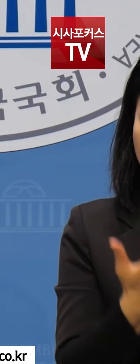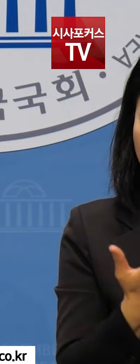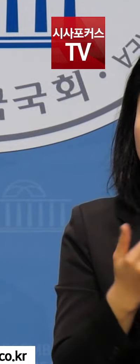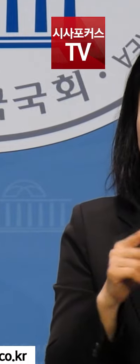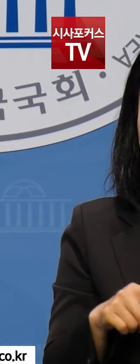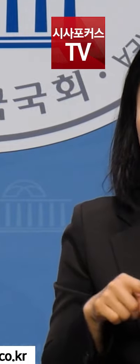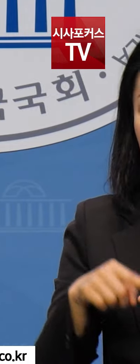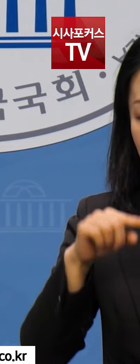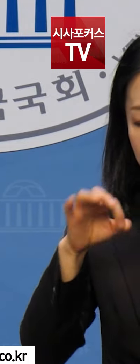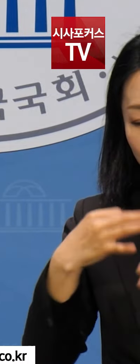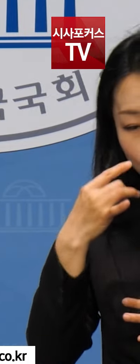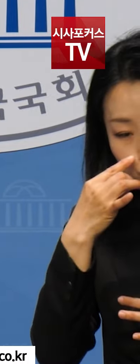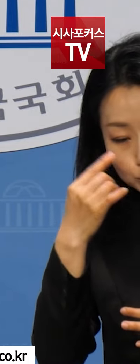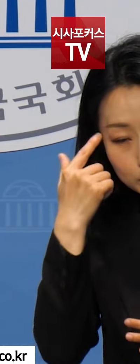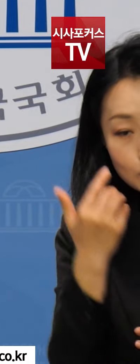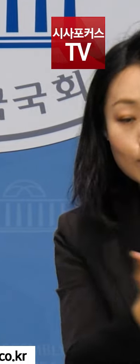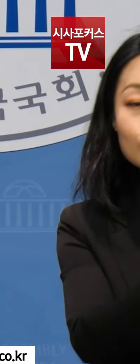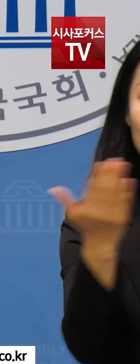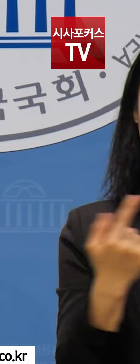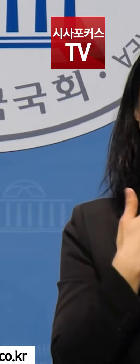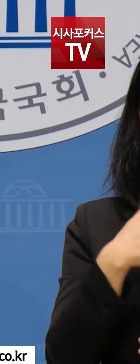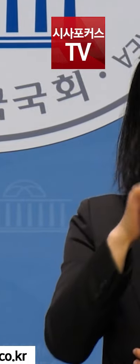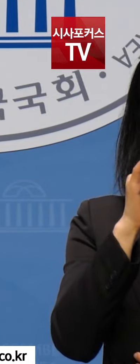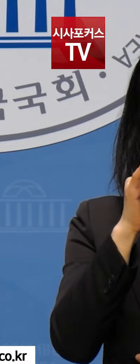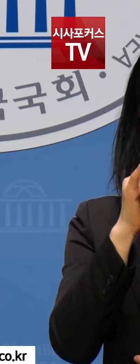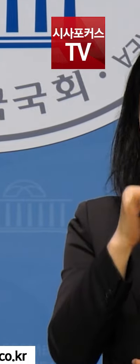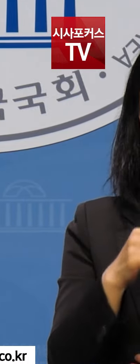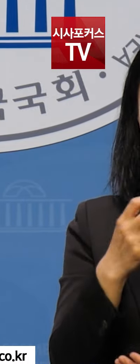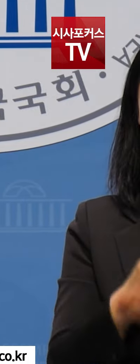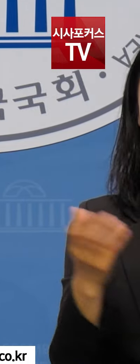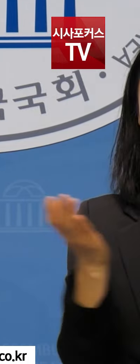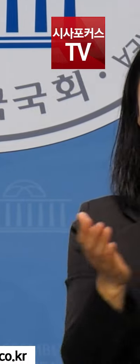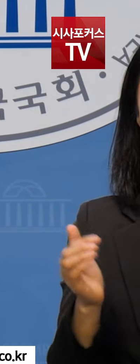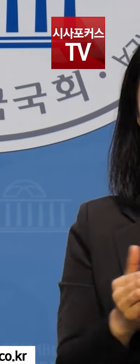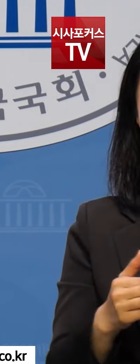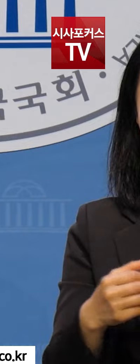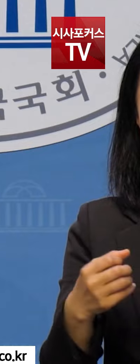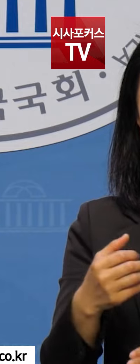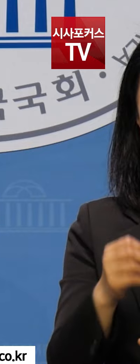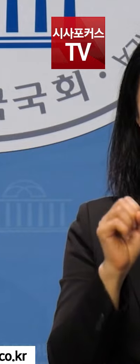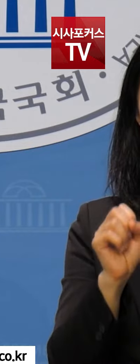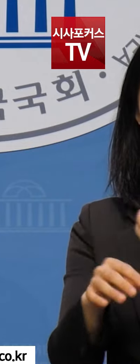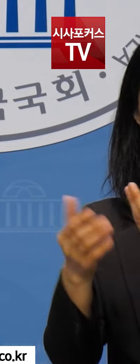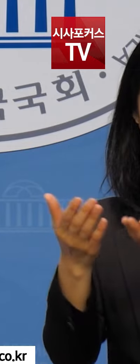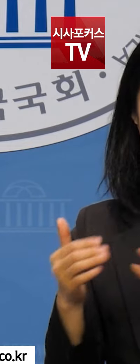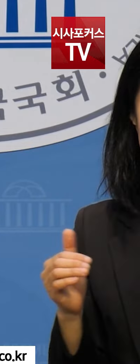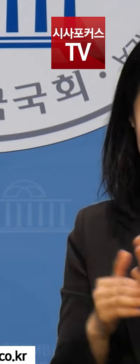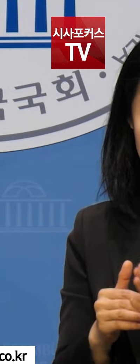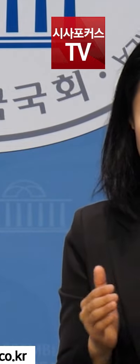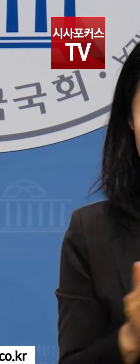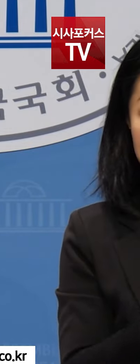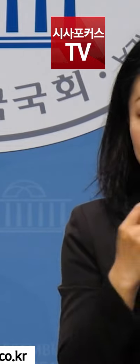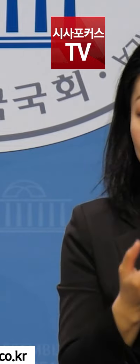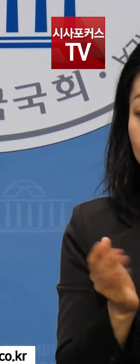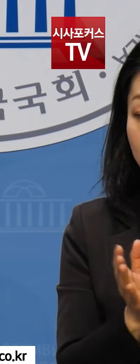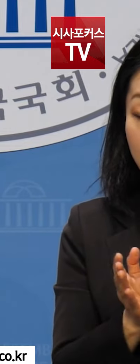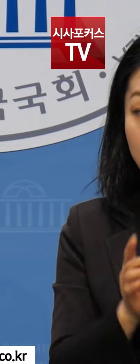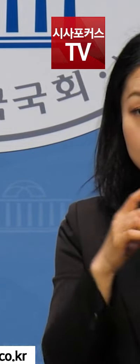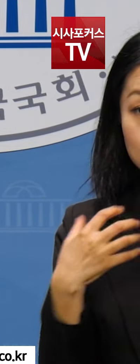스스로 궁금해서 확인했던 것입니다. 그렇다면 묻지 않을 수 없습니다. 민주당이 정권을